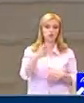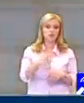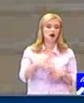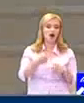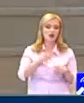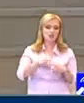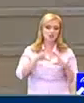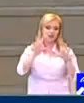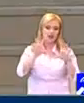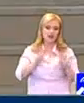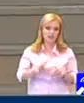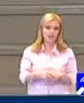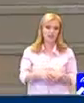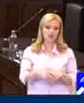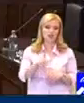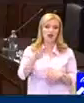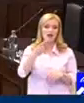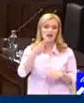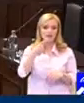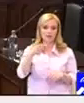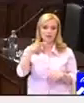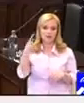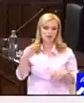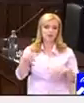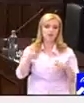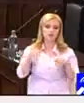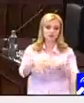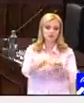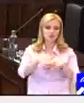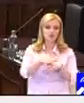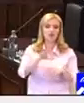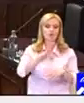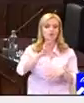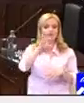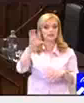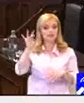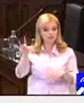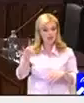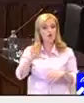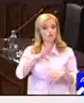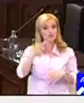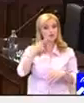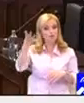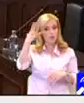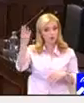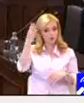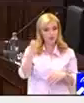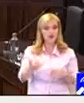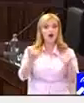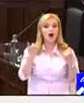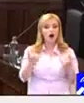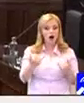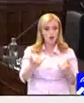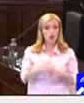inutil al legii cu privire la funcționarea limbilor vorbite pe teritoriul Republicii Sovietice Socialiste Moldovenești, întrucât comunitatea